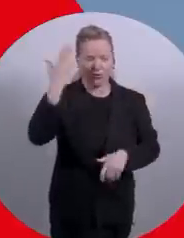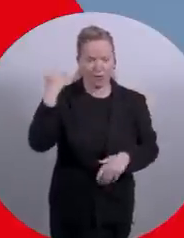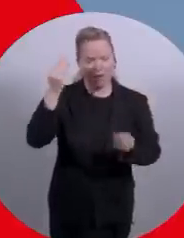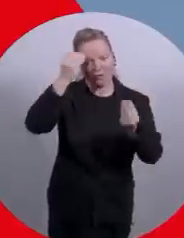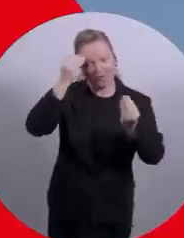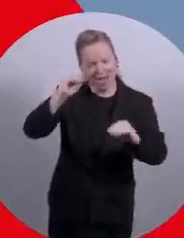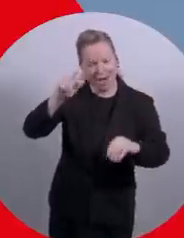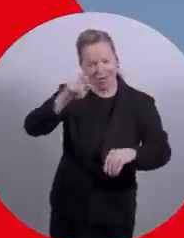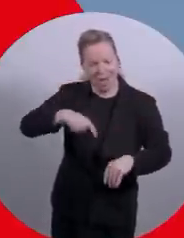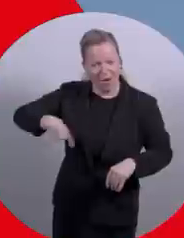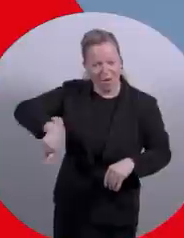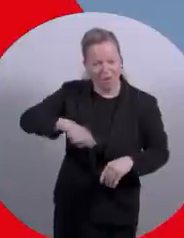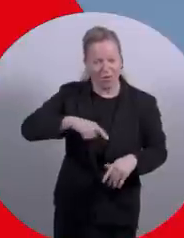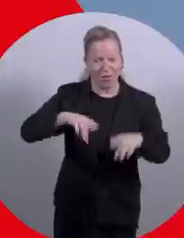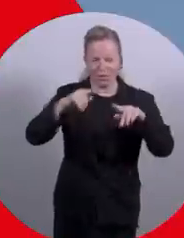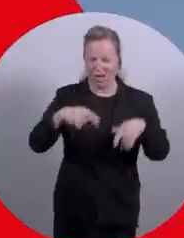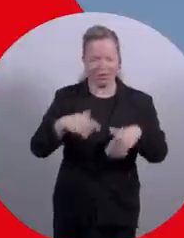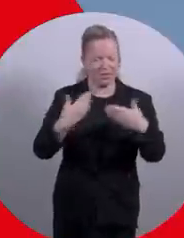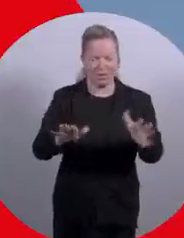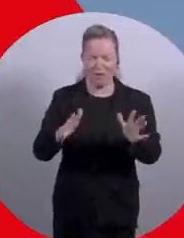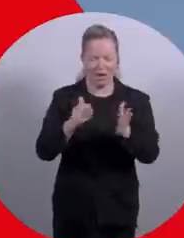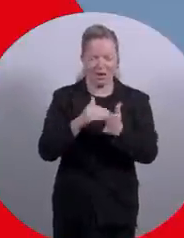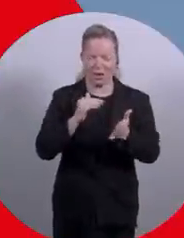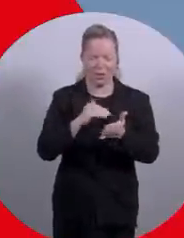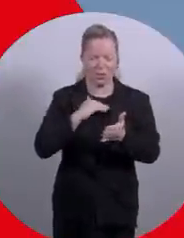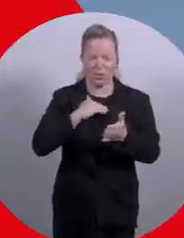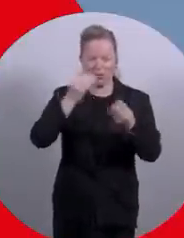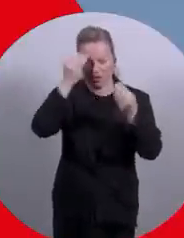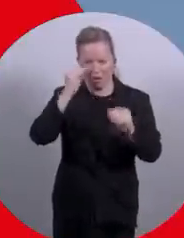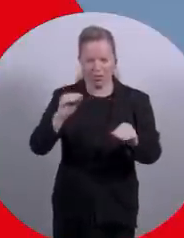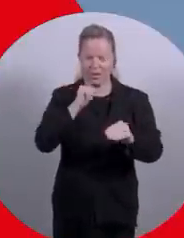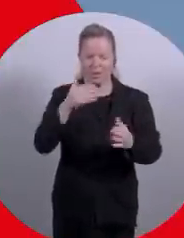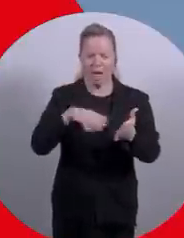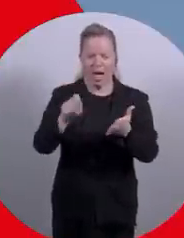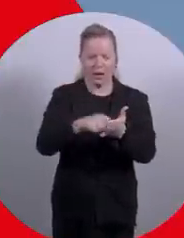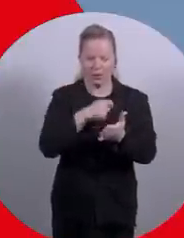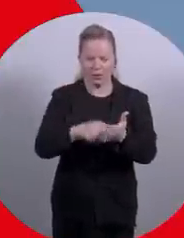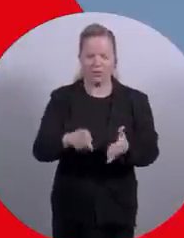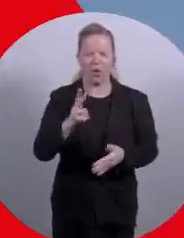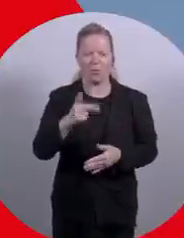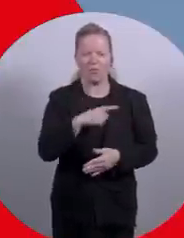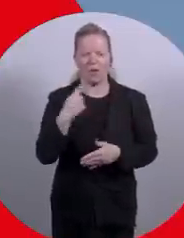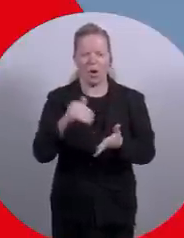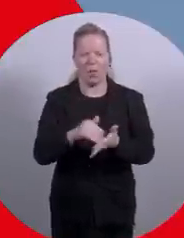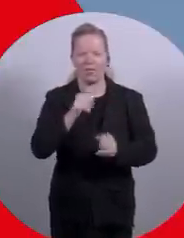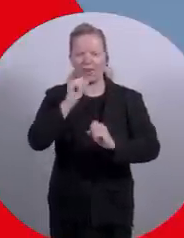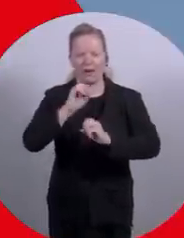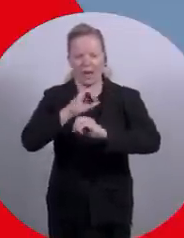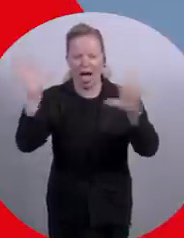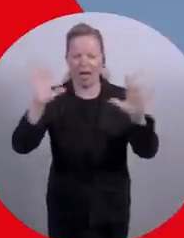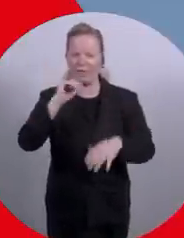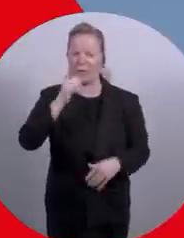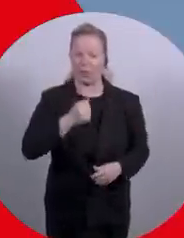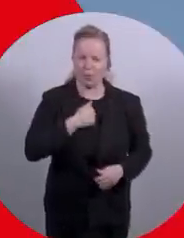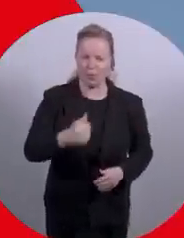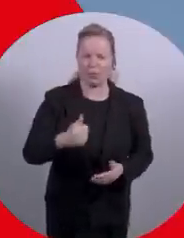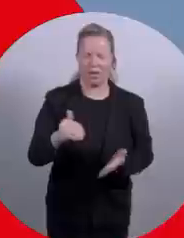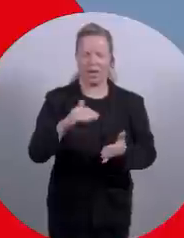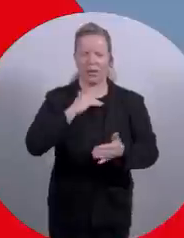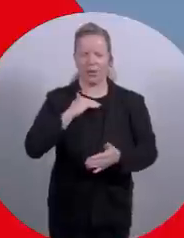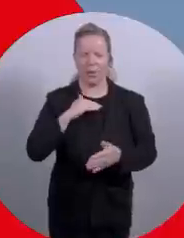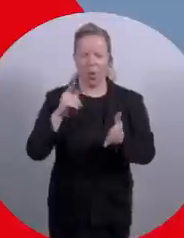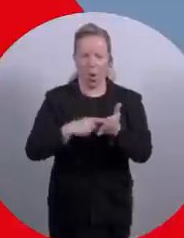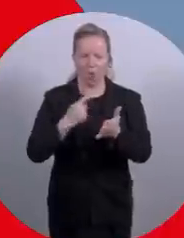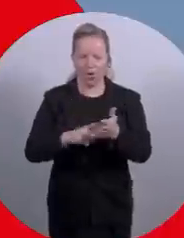wieder die SPÖ anzukreuzen auch deshalb weil wir oft zu unklar waren weil wir oft nicht mutig genug waren weil wir die Position